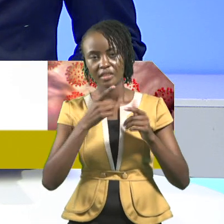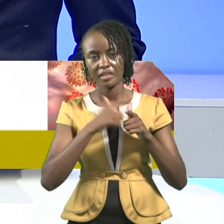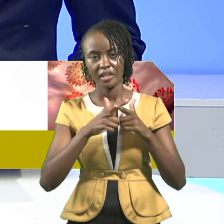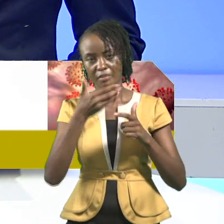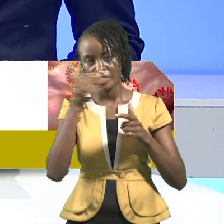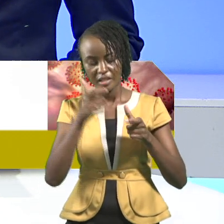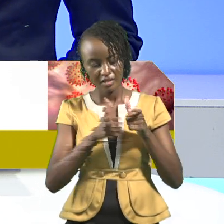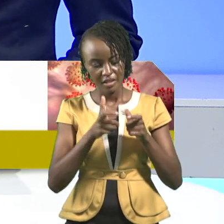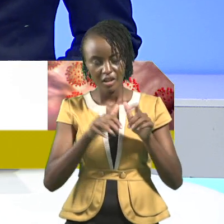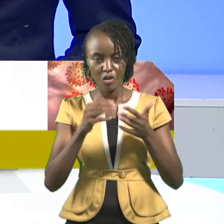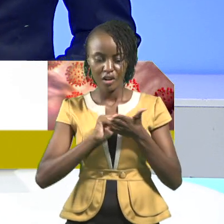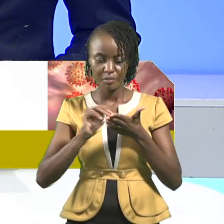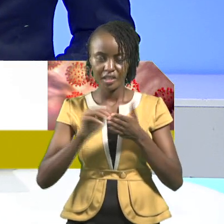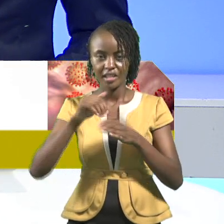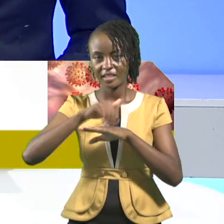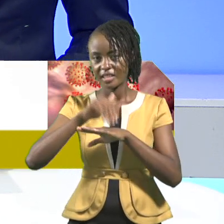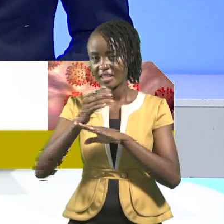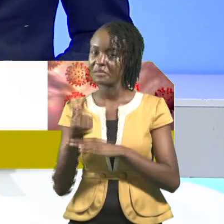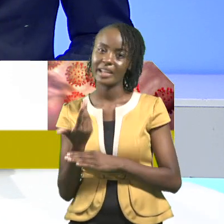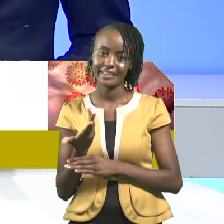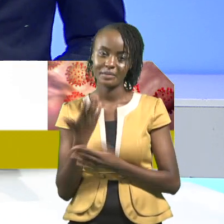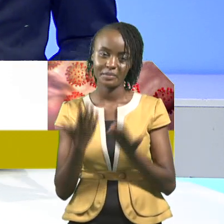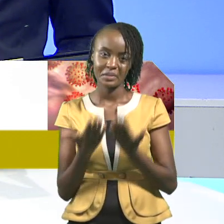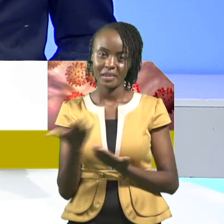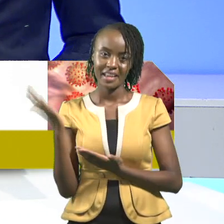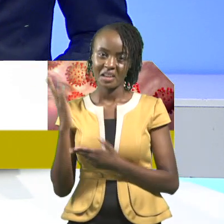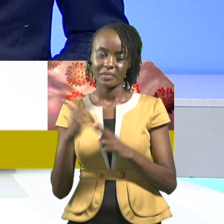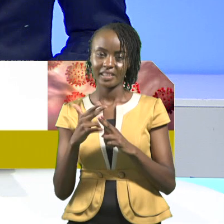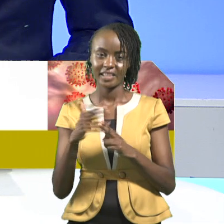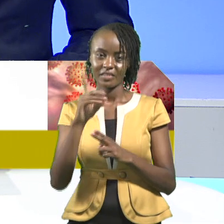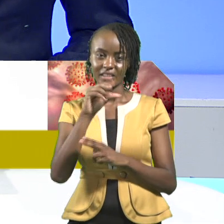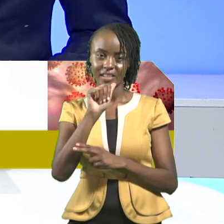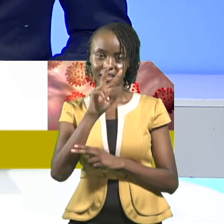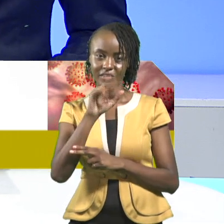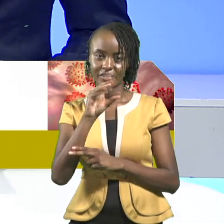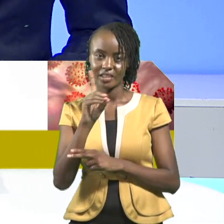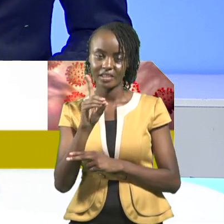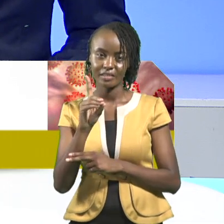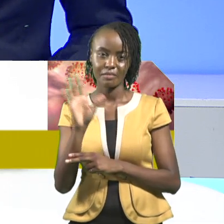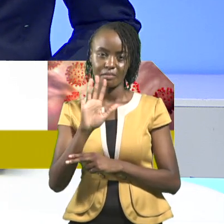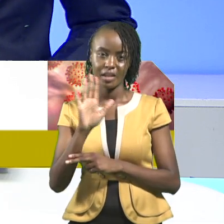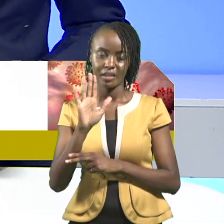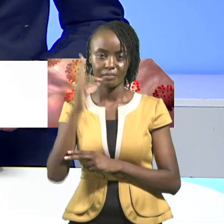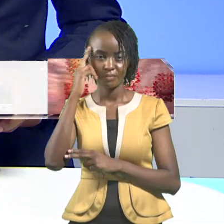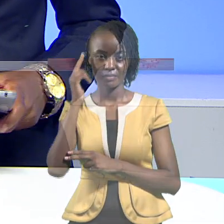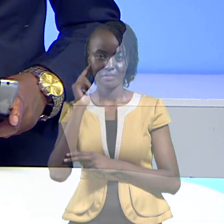ni wa benki, uwe ni wa M-Pesa. Kutoka kwangu David Kagina na mfasiri wa lugha ishara, kuwa na jioni njema.